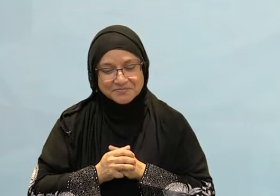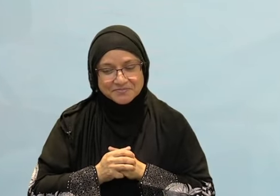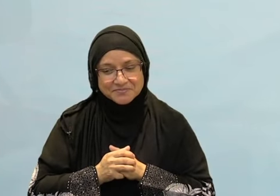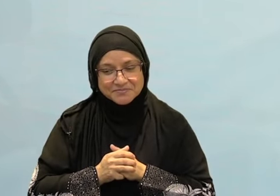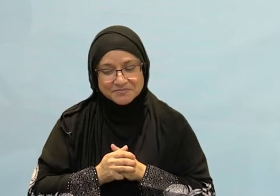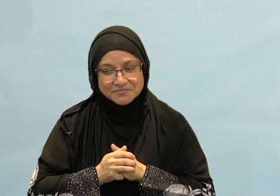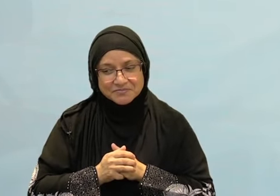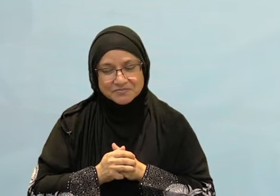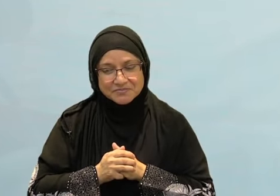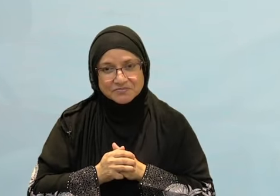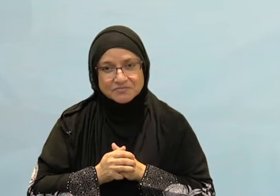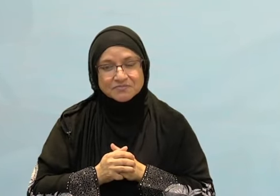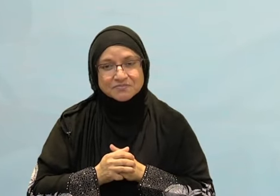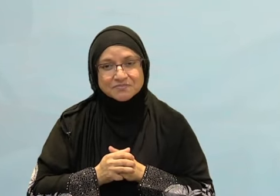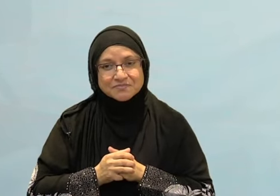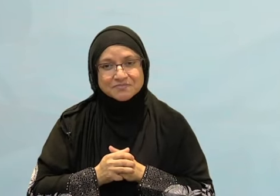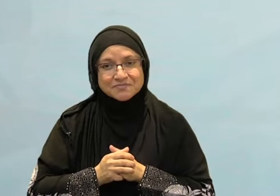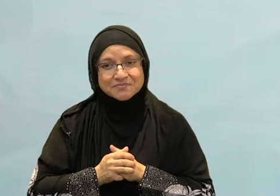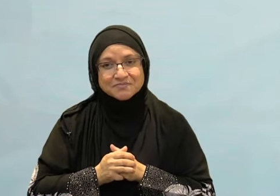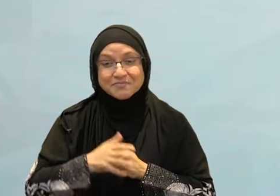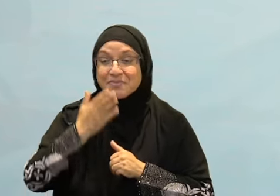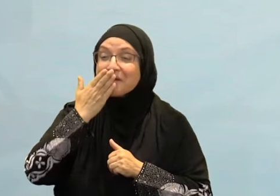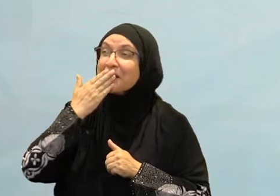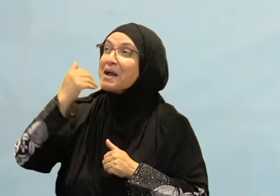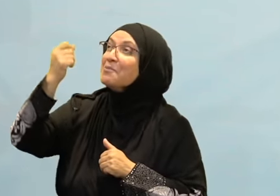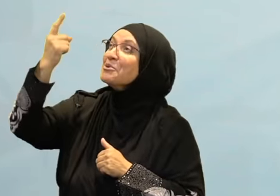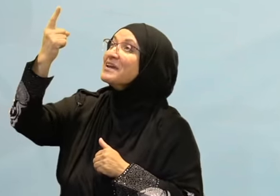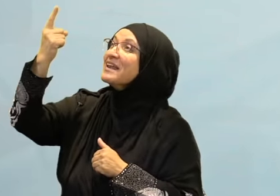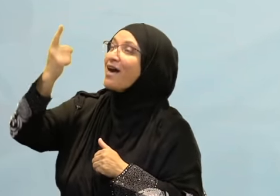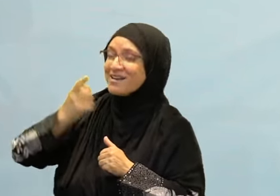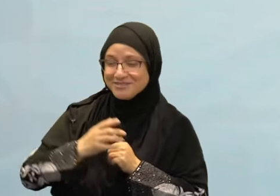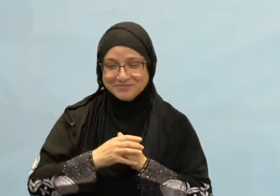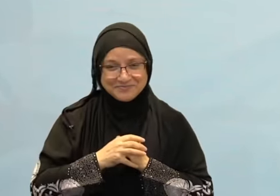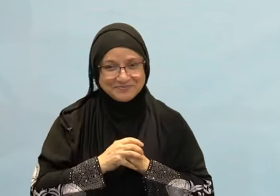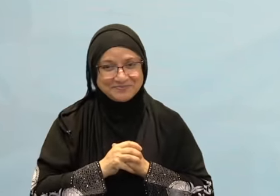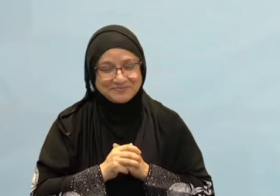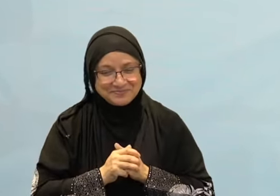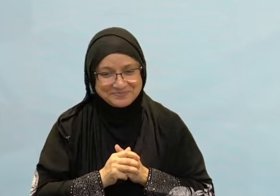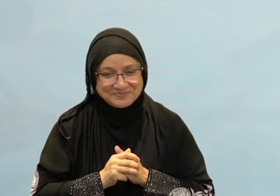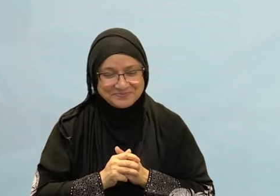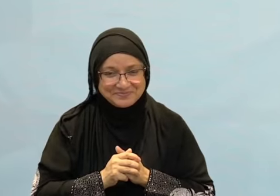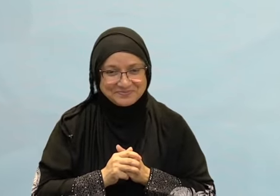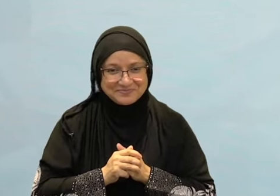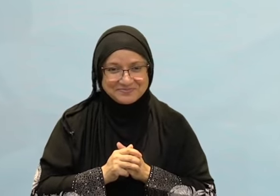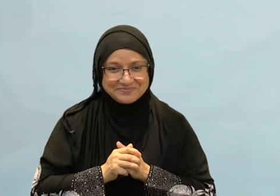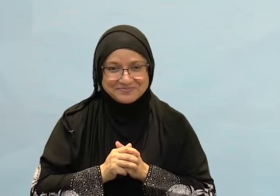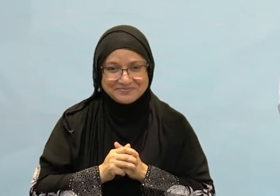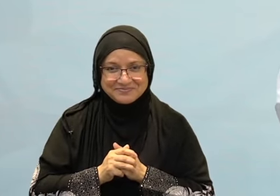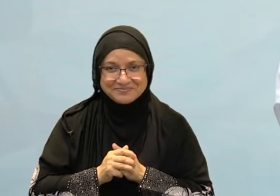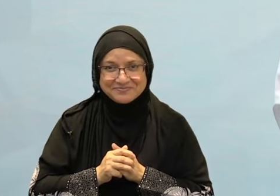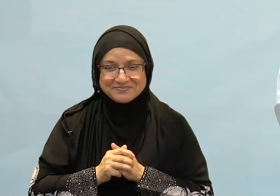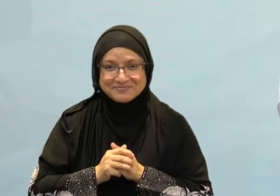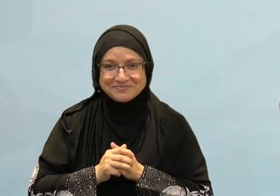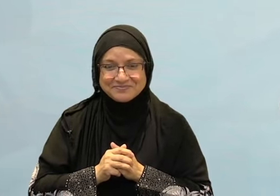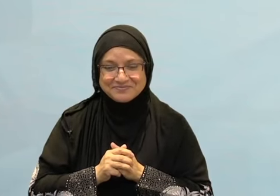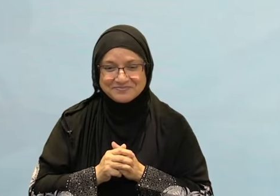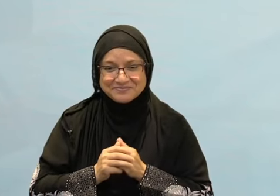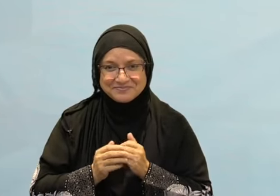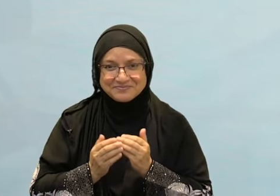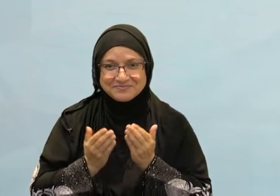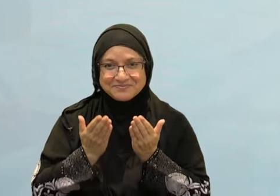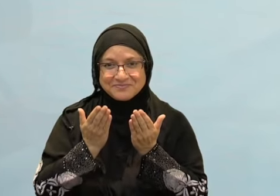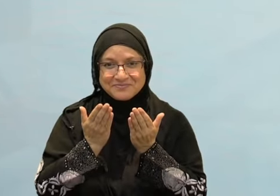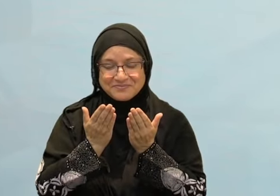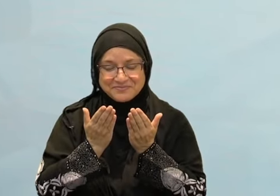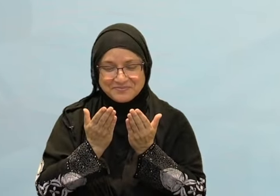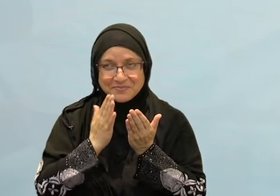الحمد لله صلاة والسلام على رسول الله وعلى آله وصحبه ومن والاه. اللهم اغفر للمؤمنين والمؤمنات والمسلمين